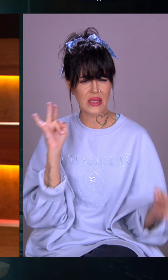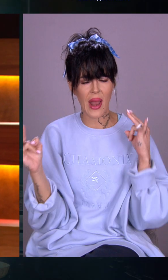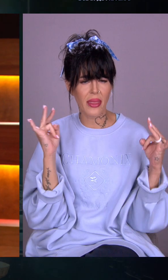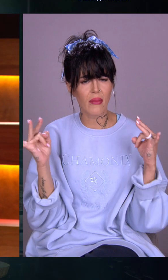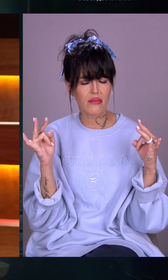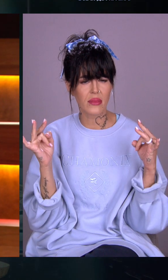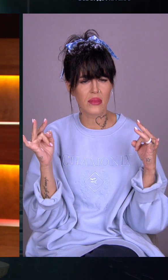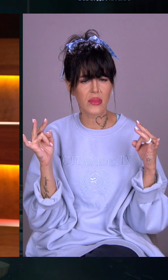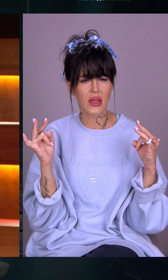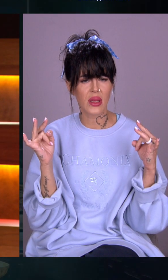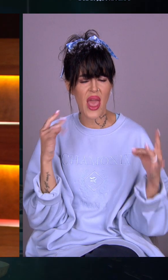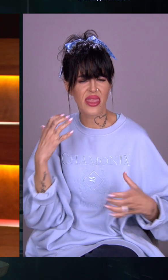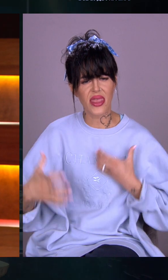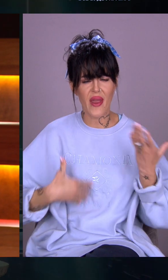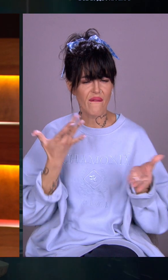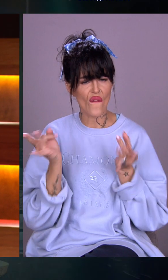тривог.